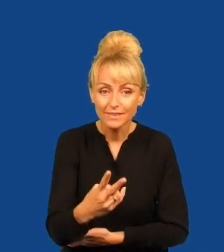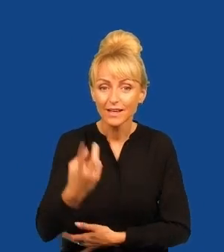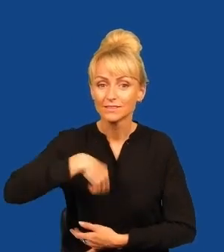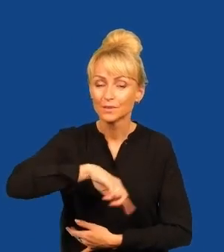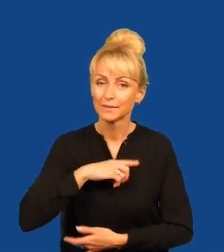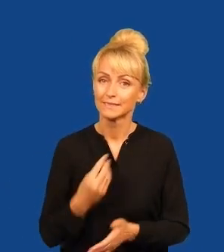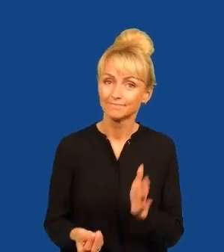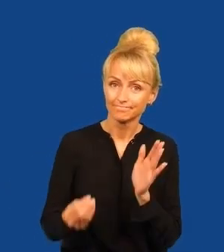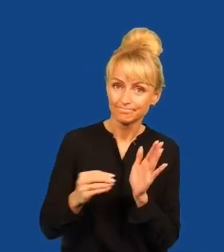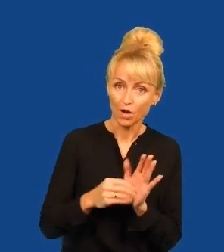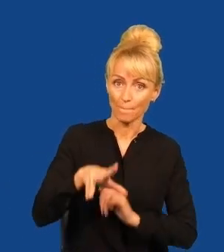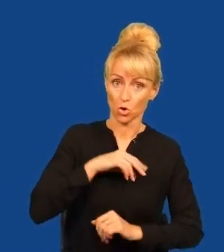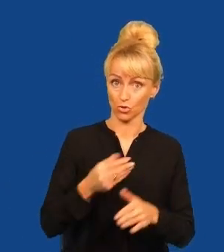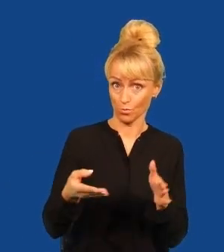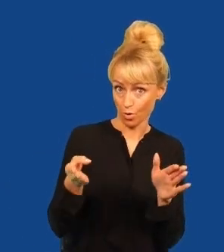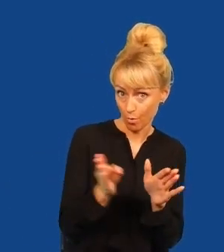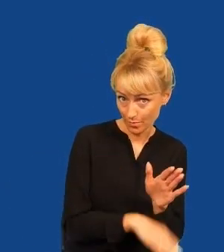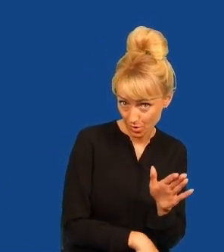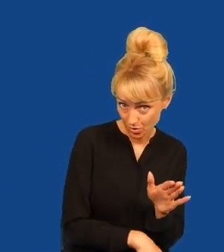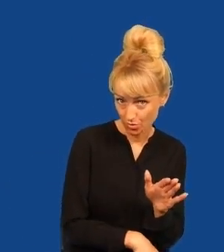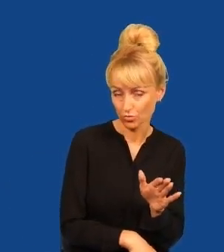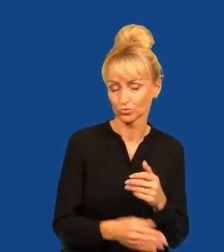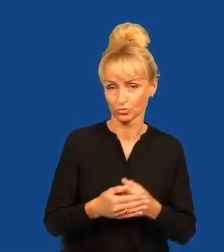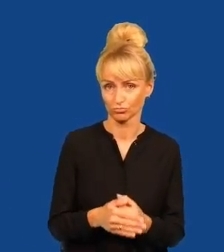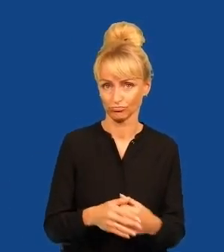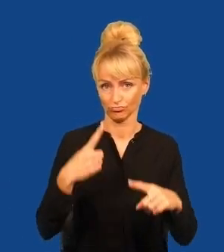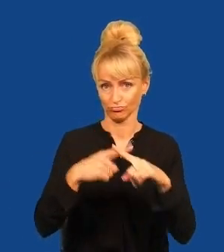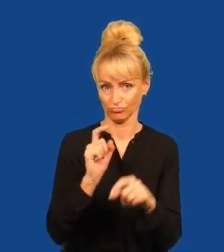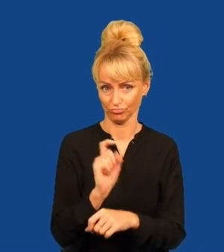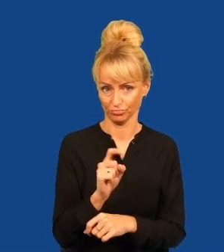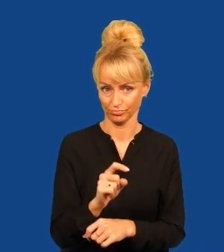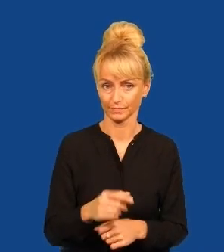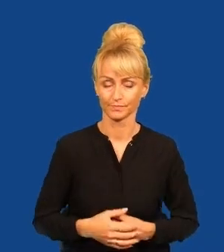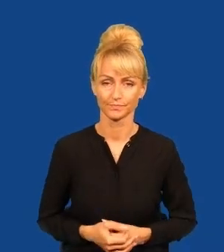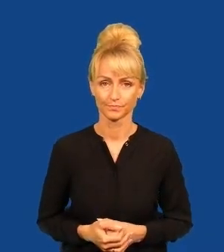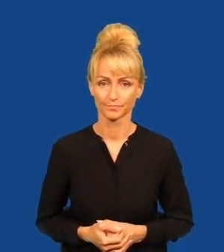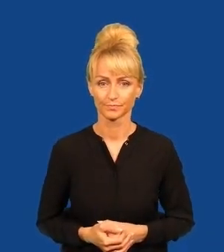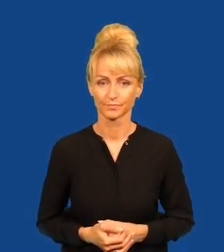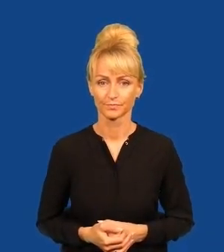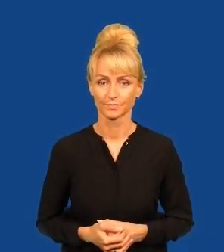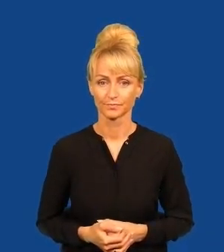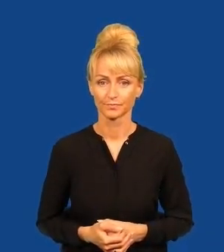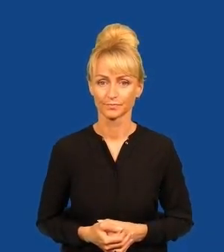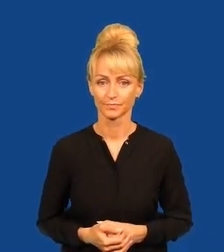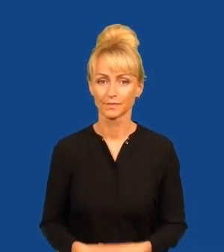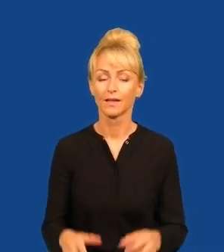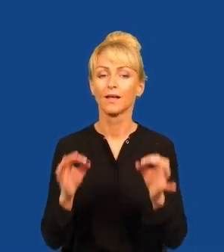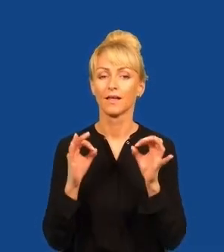pominąć i żeby nie wracać do tego typu komunikatów. Przejdźmy do optymalizacji naszego